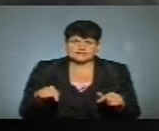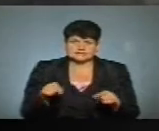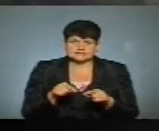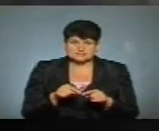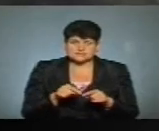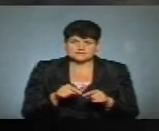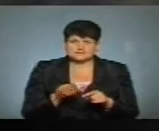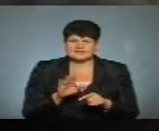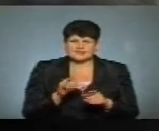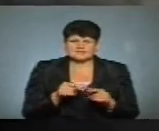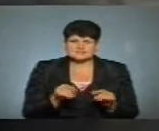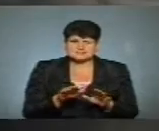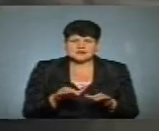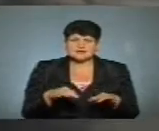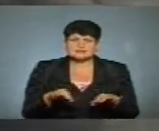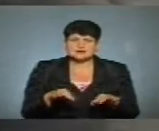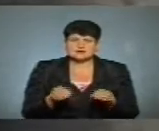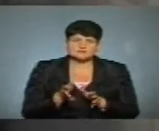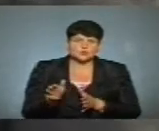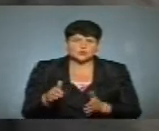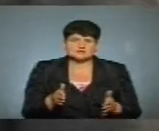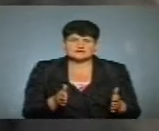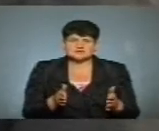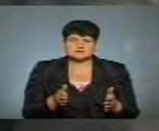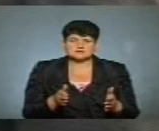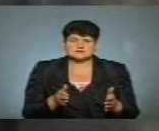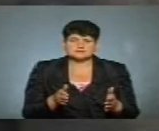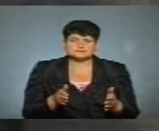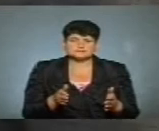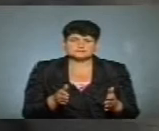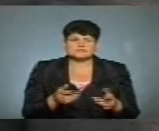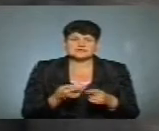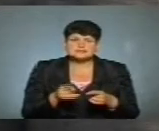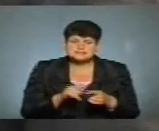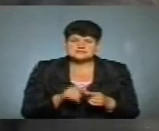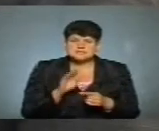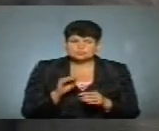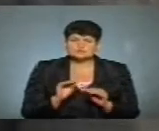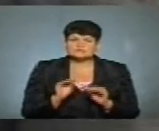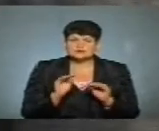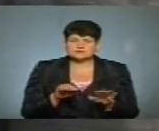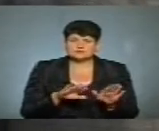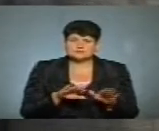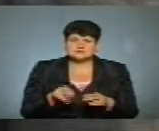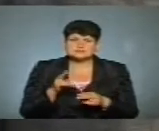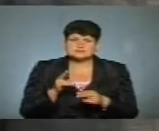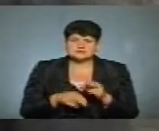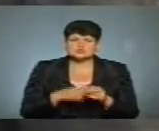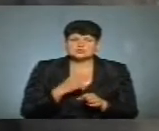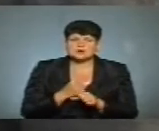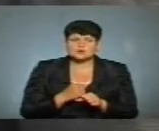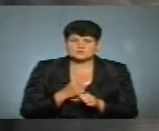і точніше не кільця, а транспортної розв'язки, це буде і встановлено після завершення робіт